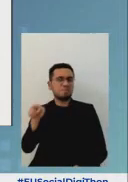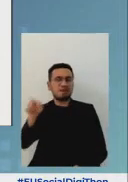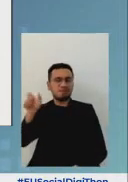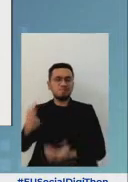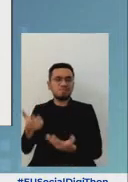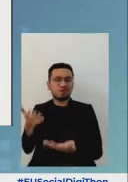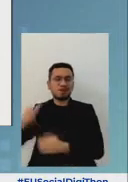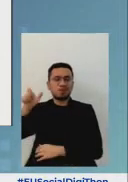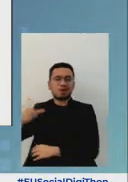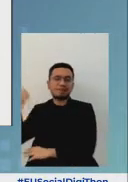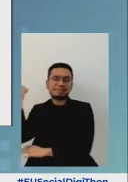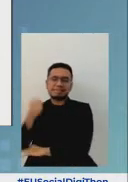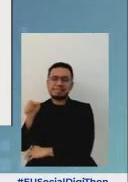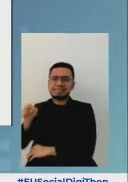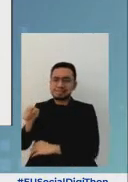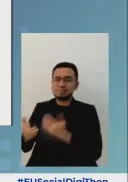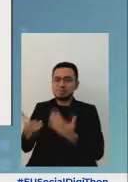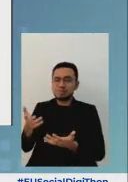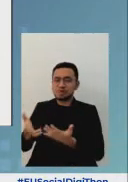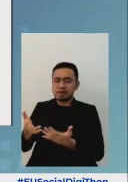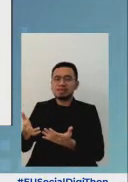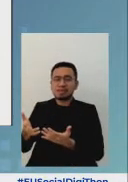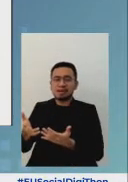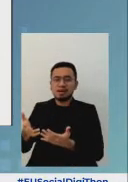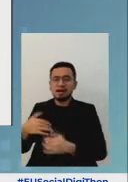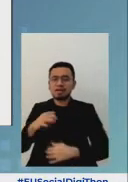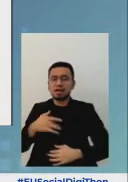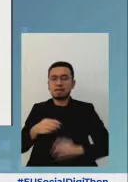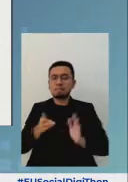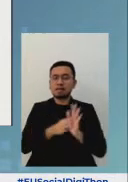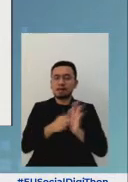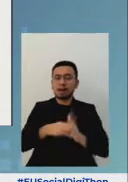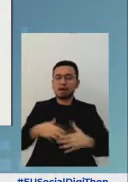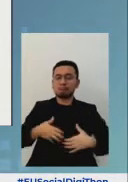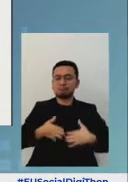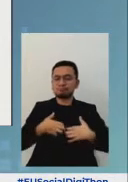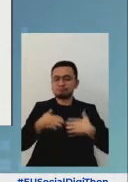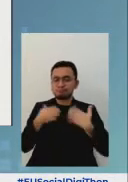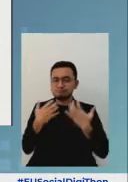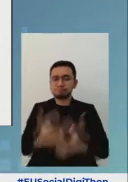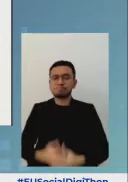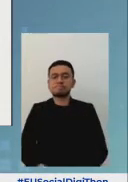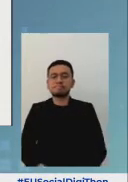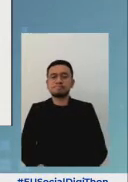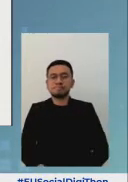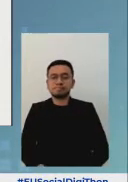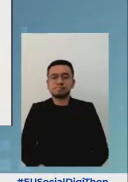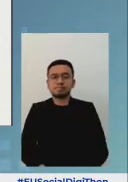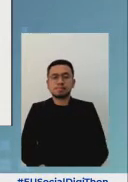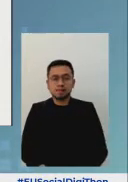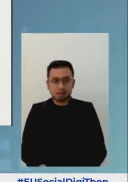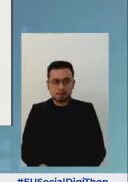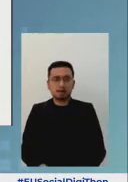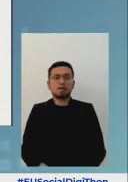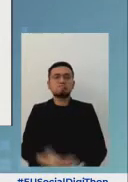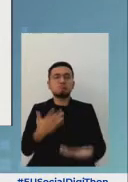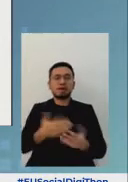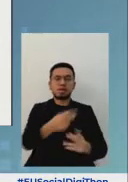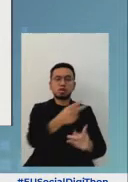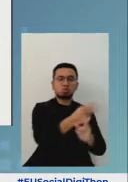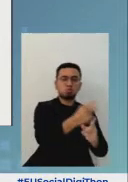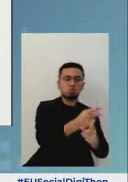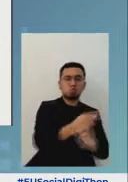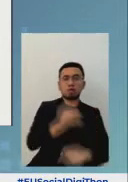loving, menjadi mencintai dia, ya. Wah, itu luar biasa. Cobalah. Ya, dengan kita dibantu orang tua, guru, insya